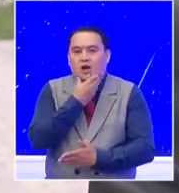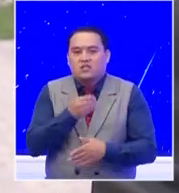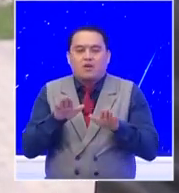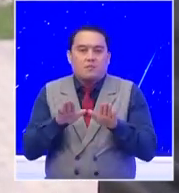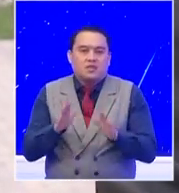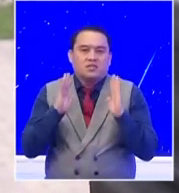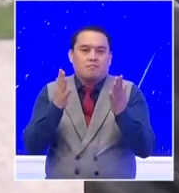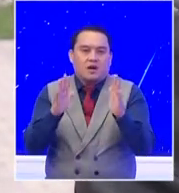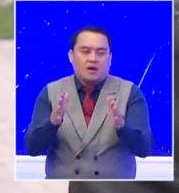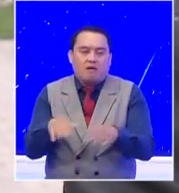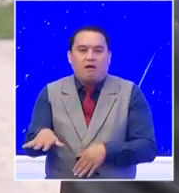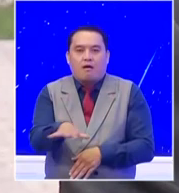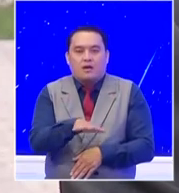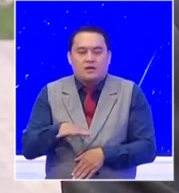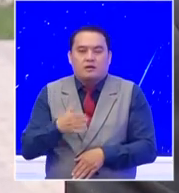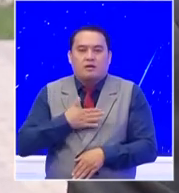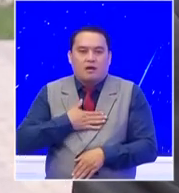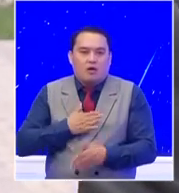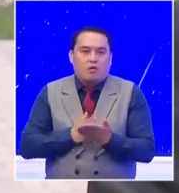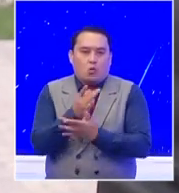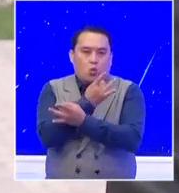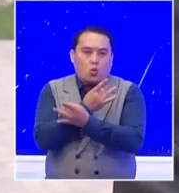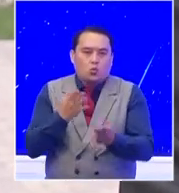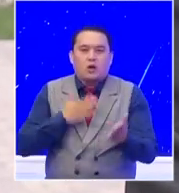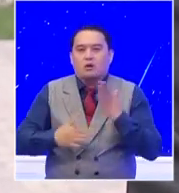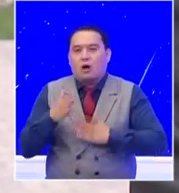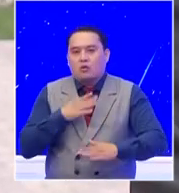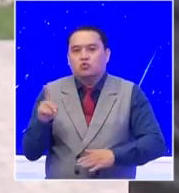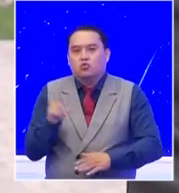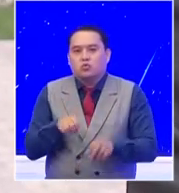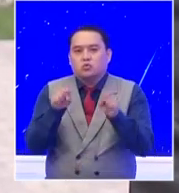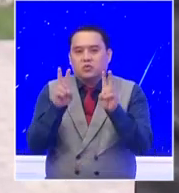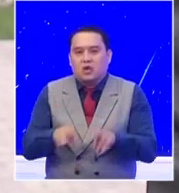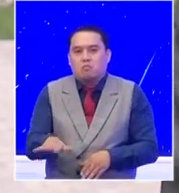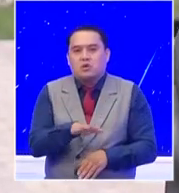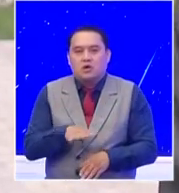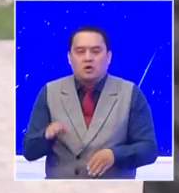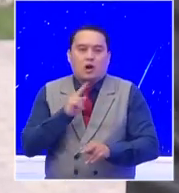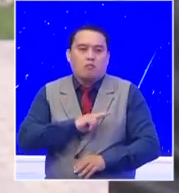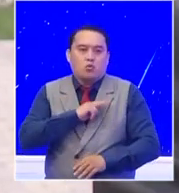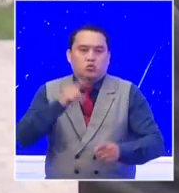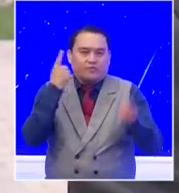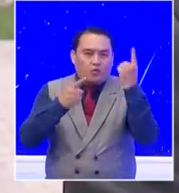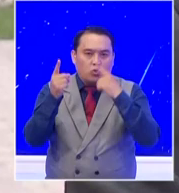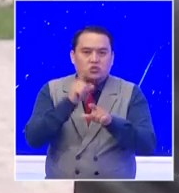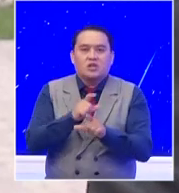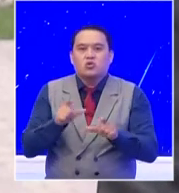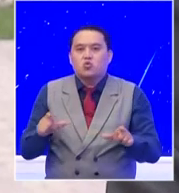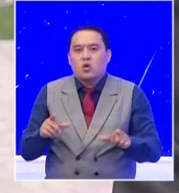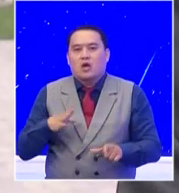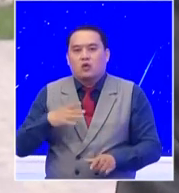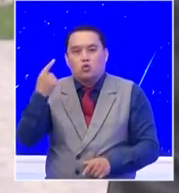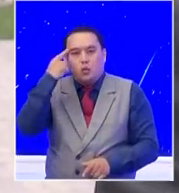отдыха, парки, аллеи. Меня, как человека сферы культуры, радует, что имеются специальные площадки для работ творческих коллективов. Я считаю,